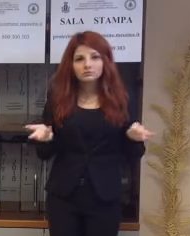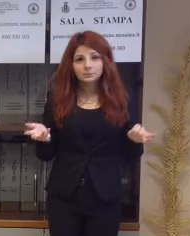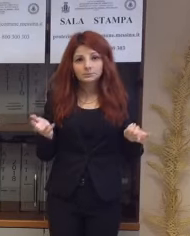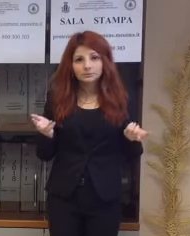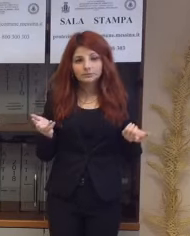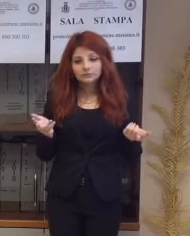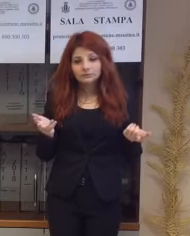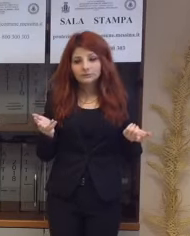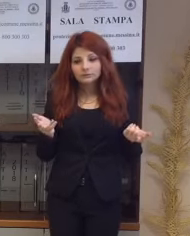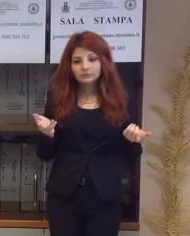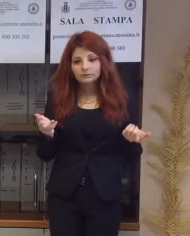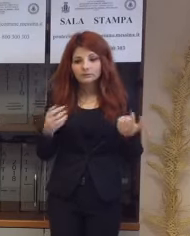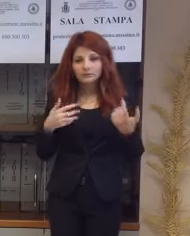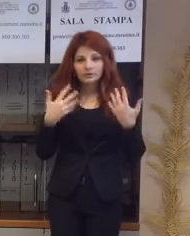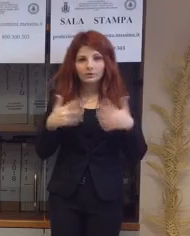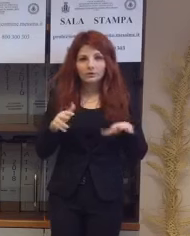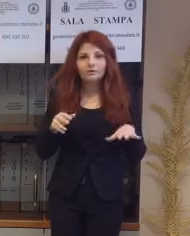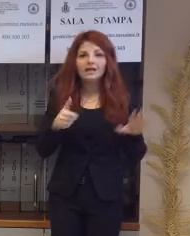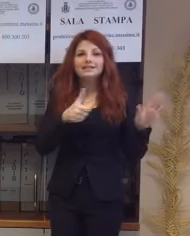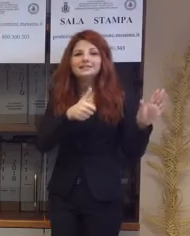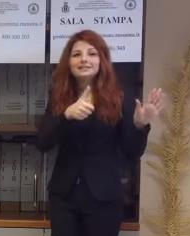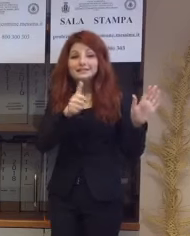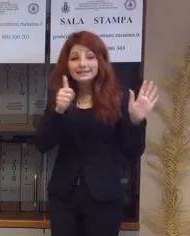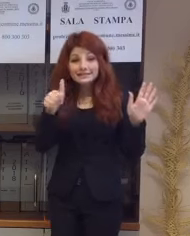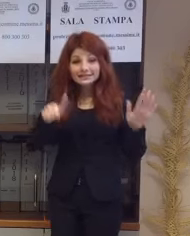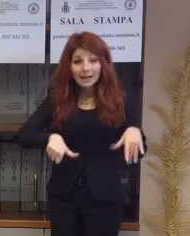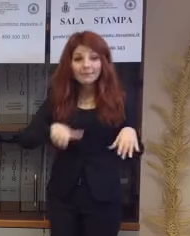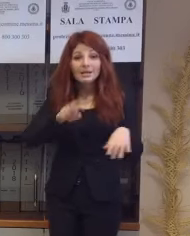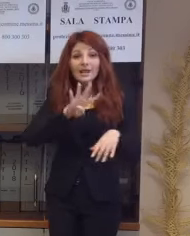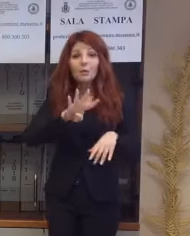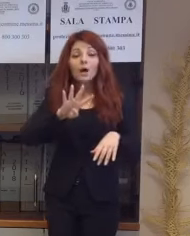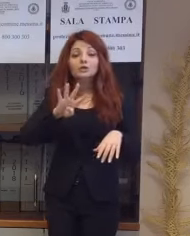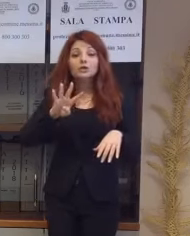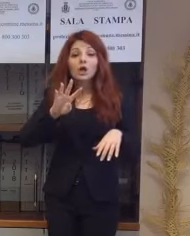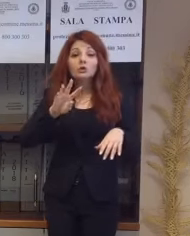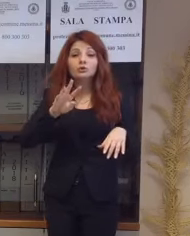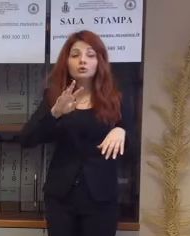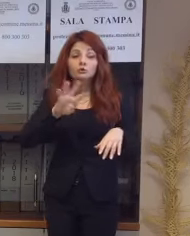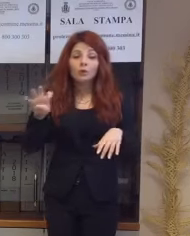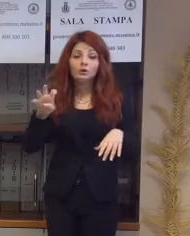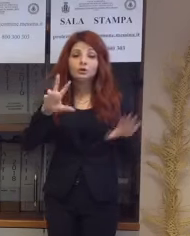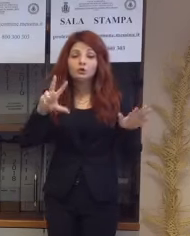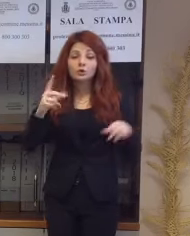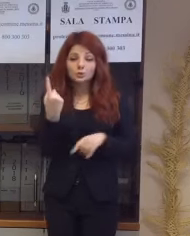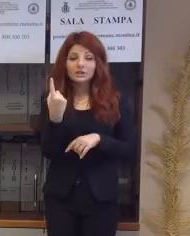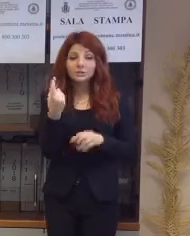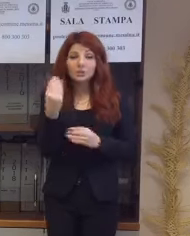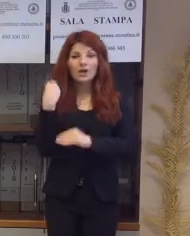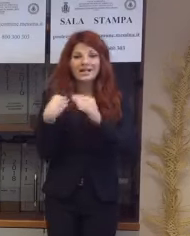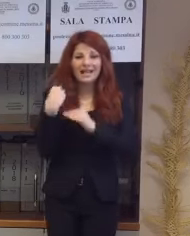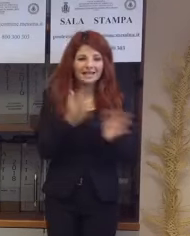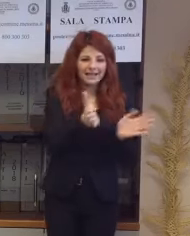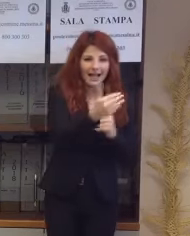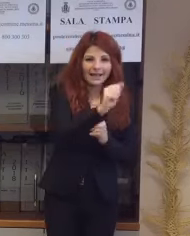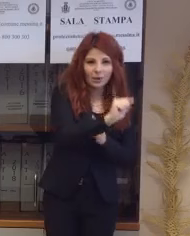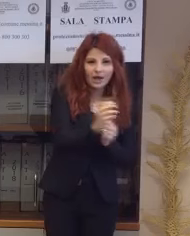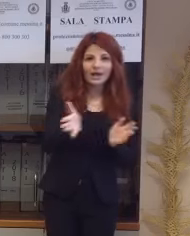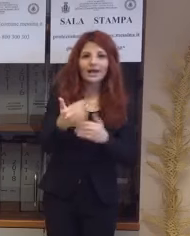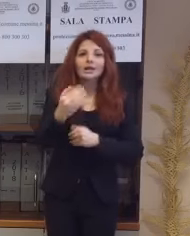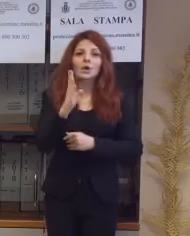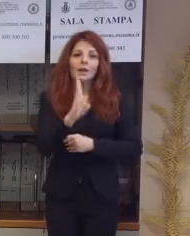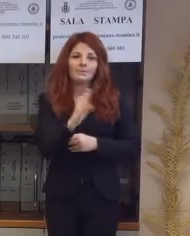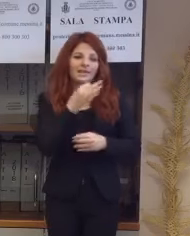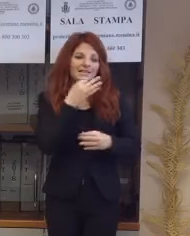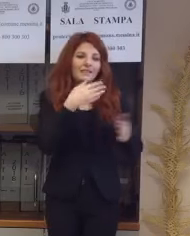8.681 richieste, 6.481 fascia A e B, cioè quelli che teoricamente non avrebbero reddito e nessuna forma di aiuto. E ora